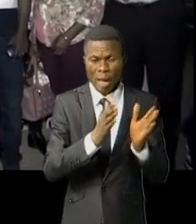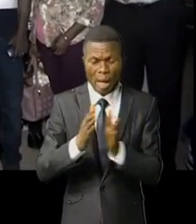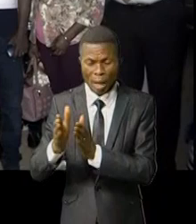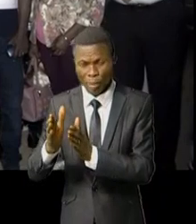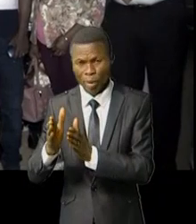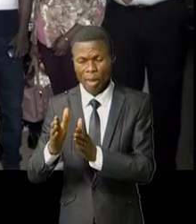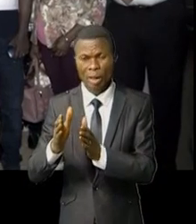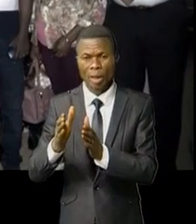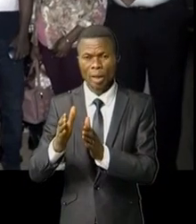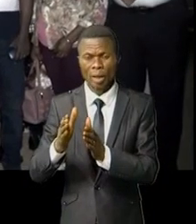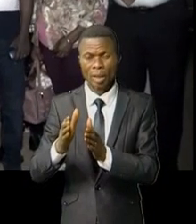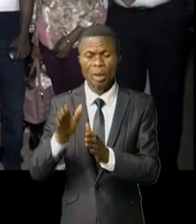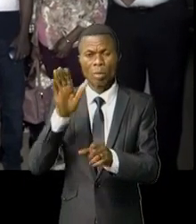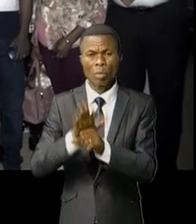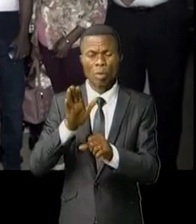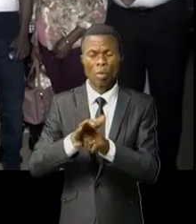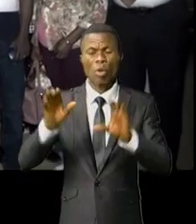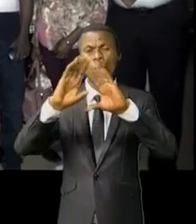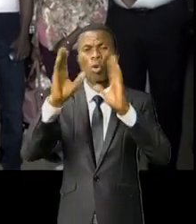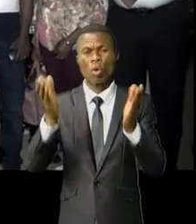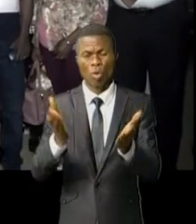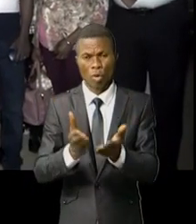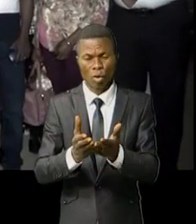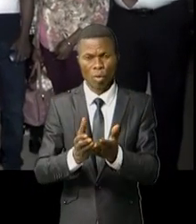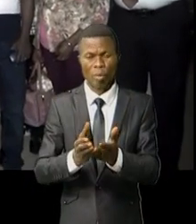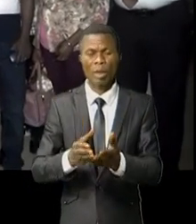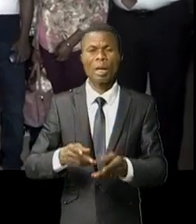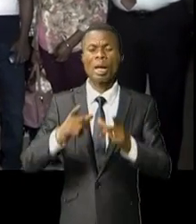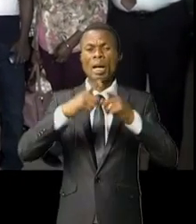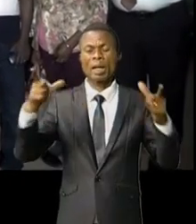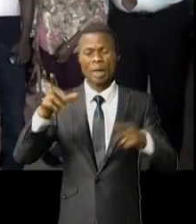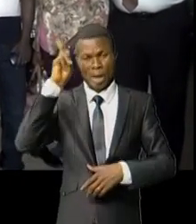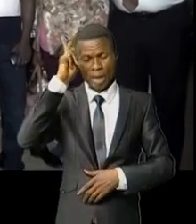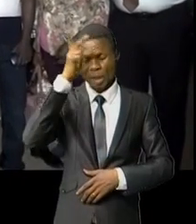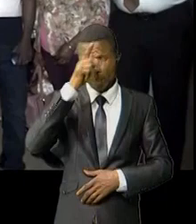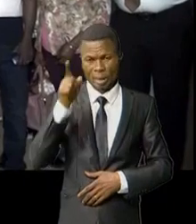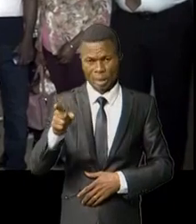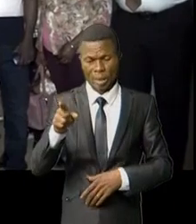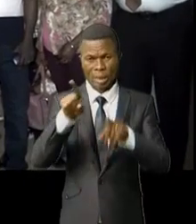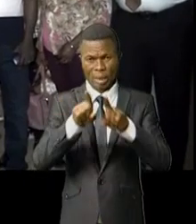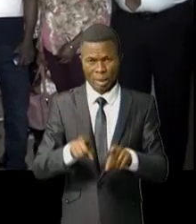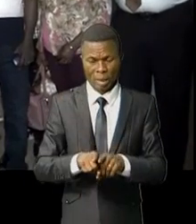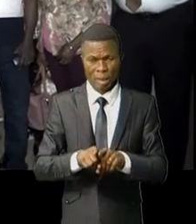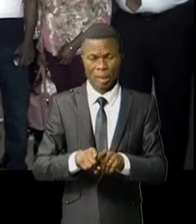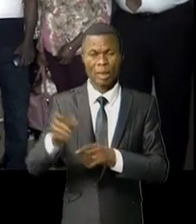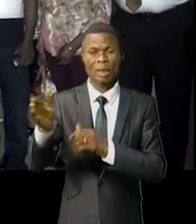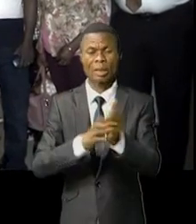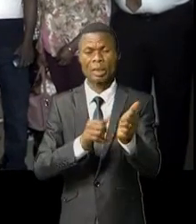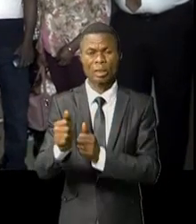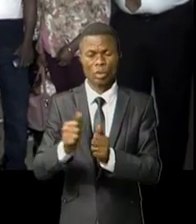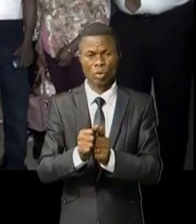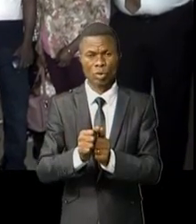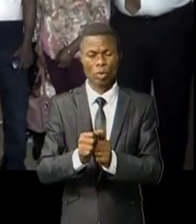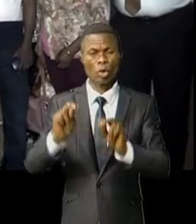dresser les différentes communautés de l'espace Grand Katanga entre elles et à ternir l'image